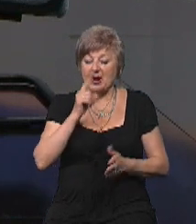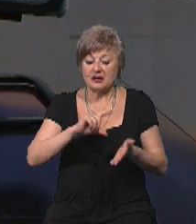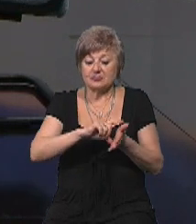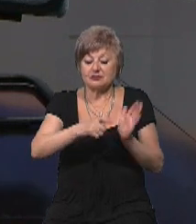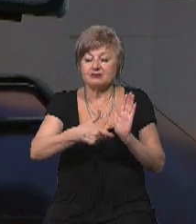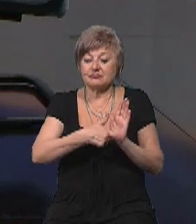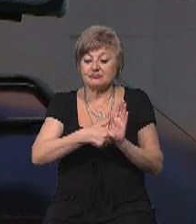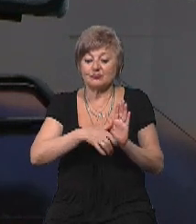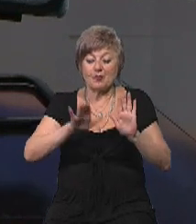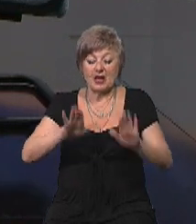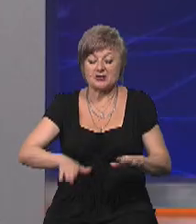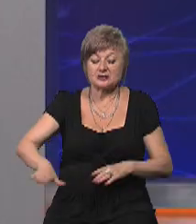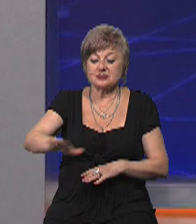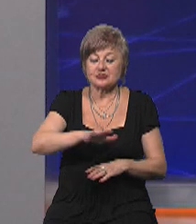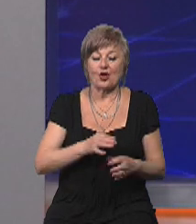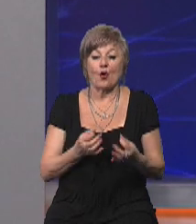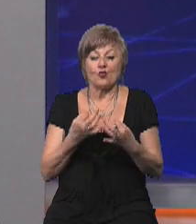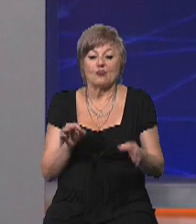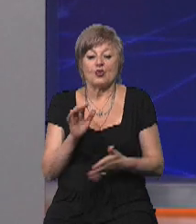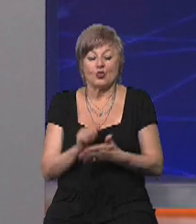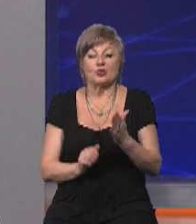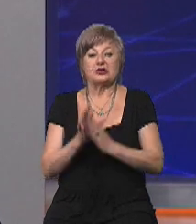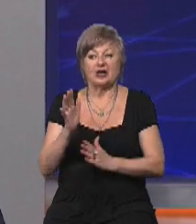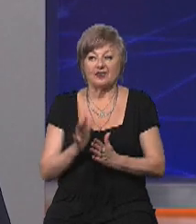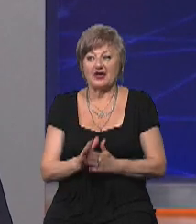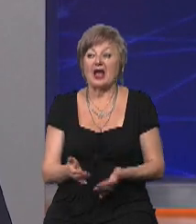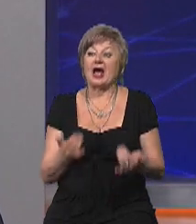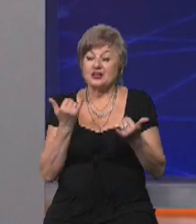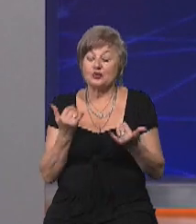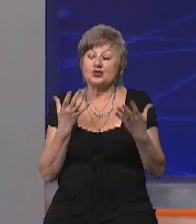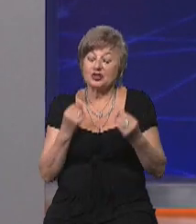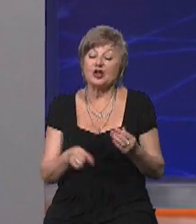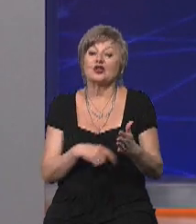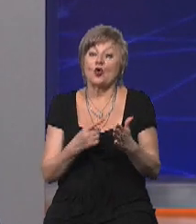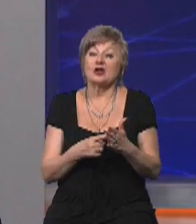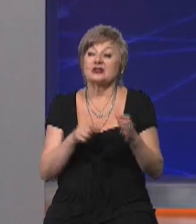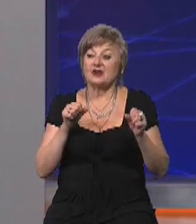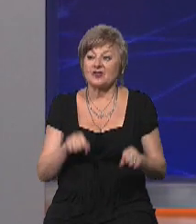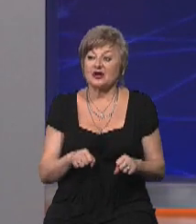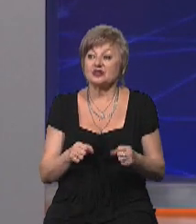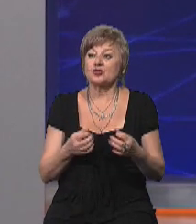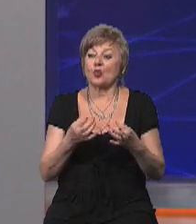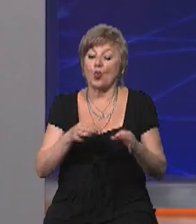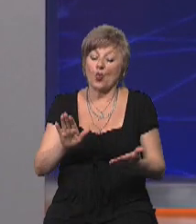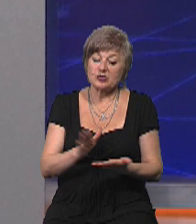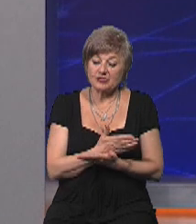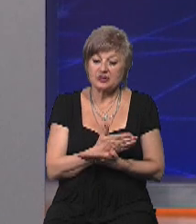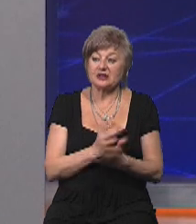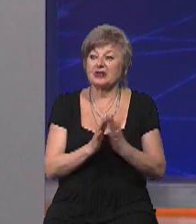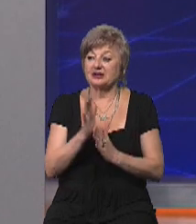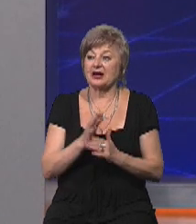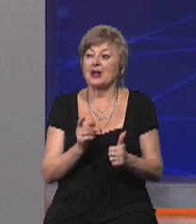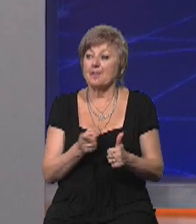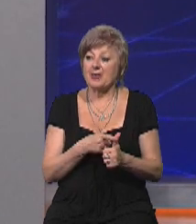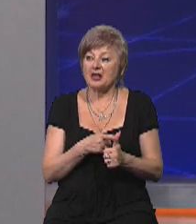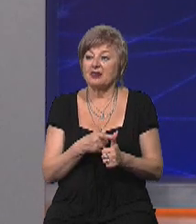кусочек участок освободил от амброзии. На сегодняшний день городская власть освободила следующие территории от амброзии. Это